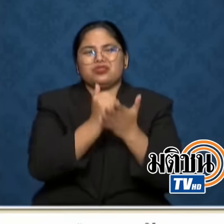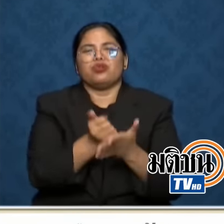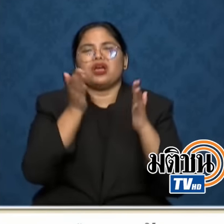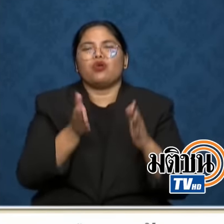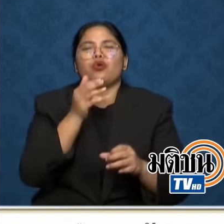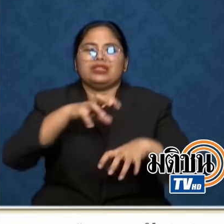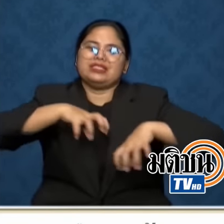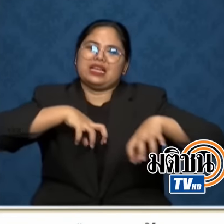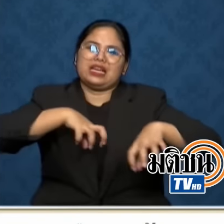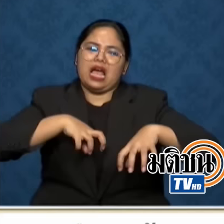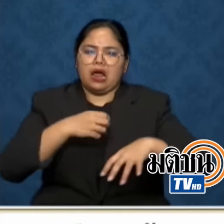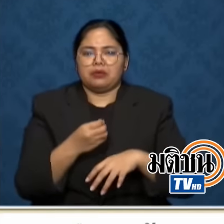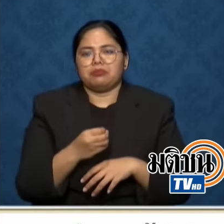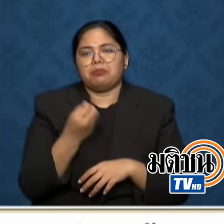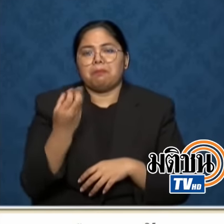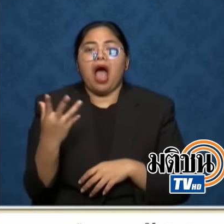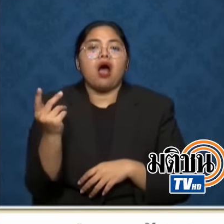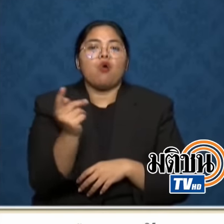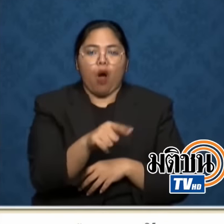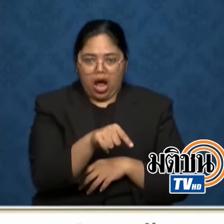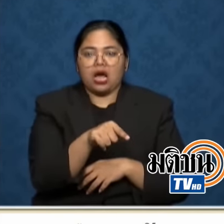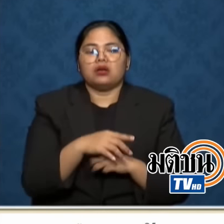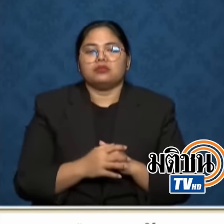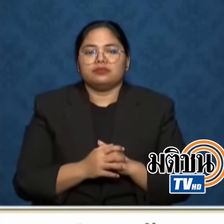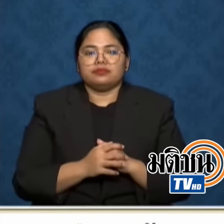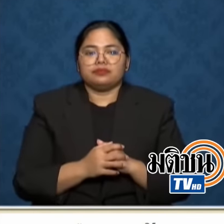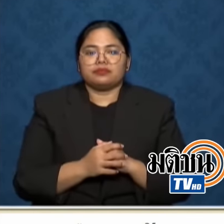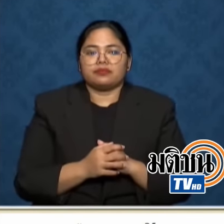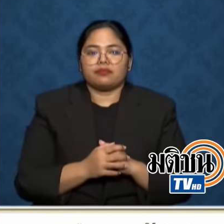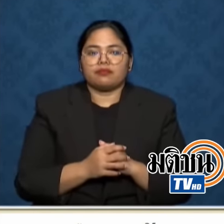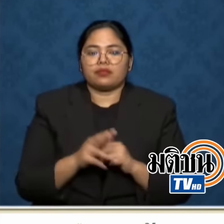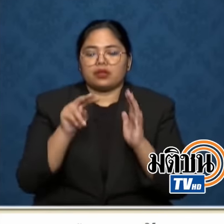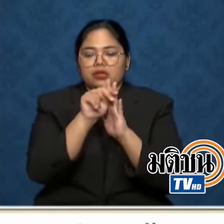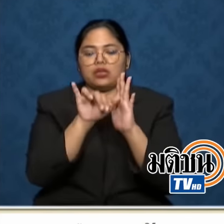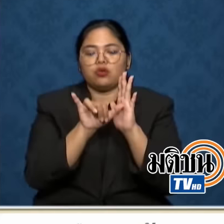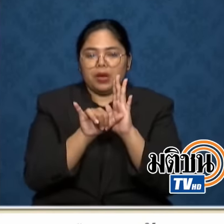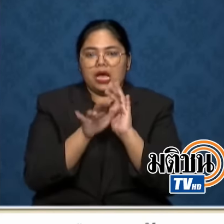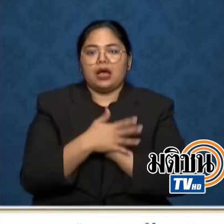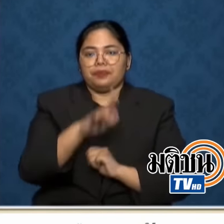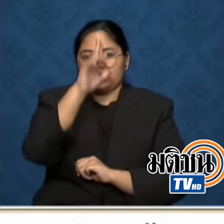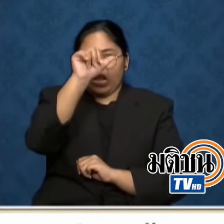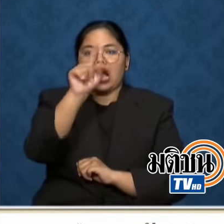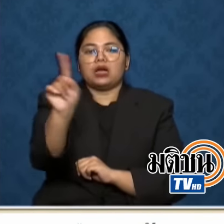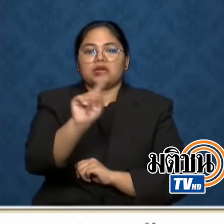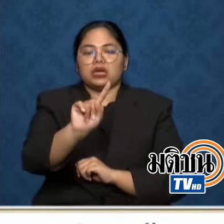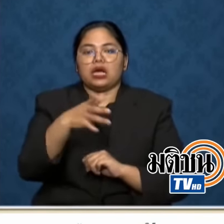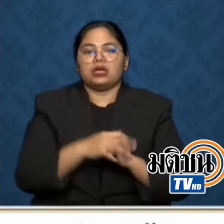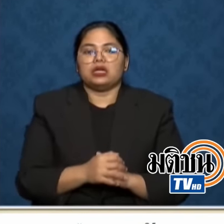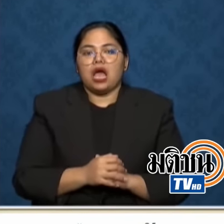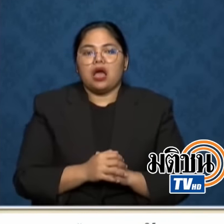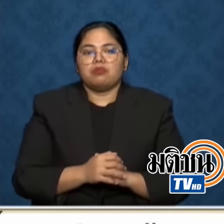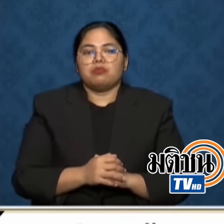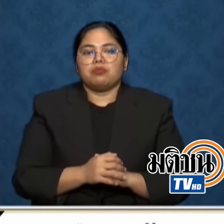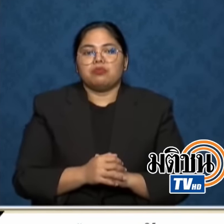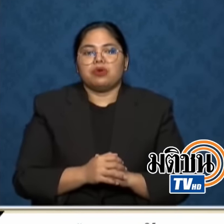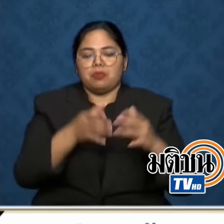ไลด์ถัดไปครับ และแน่นอนครับหนึ่งในนโยบายหลักของเขาก็คือตั้งทักก้าขึ้นมาครับ